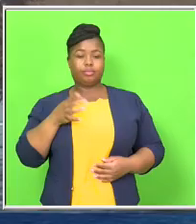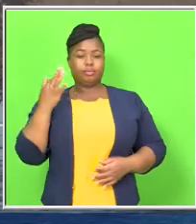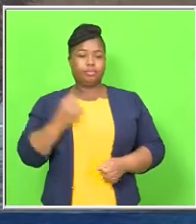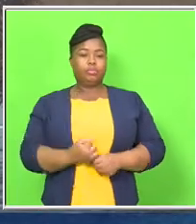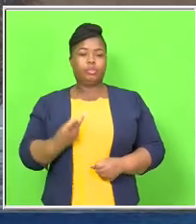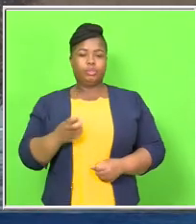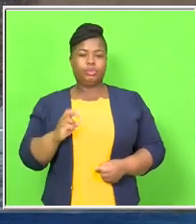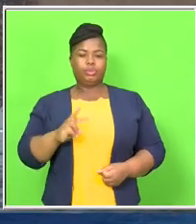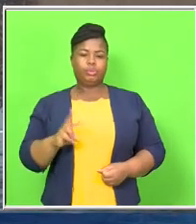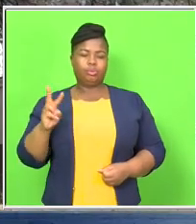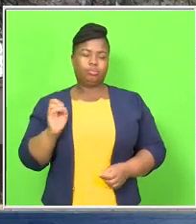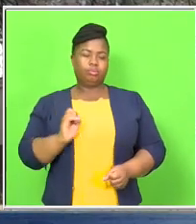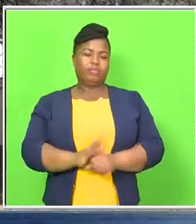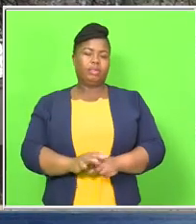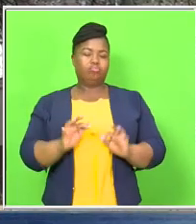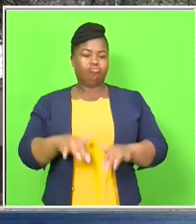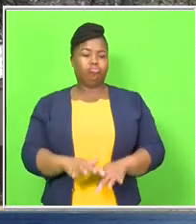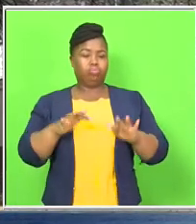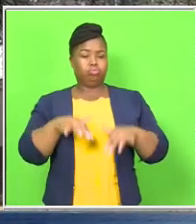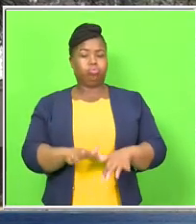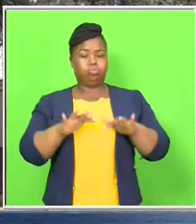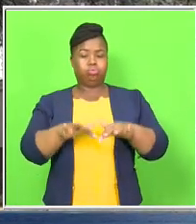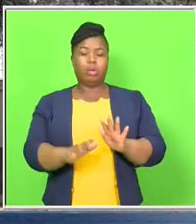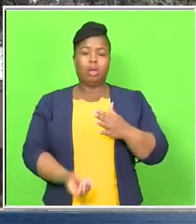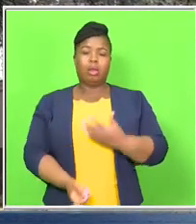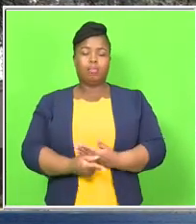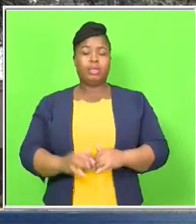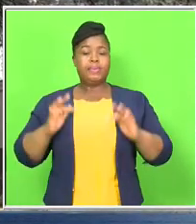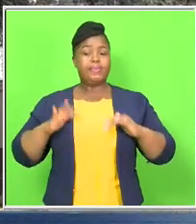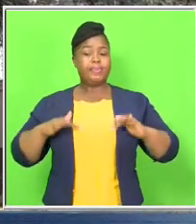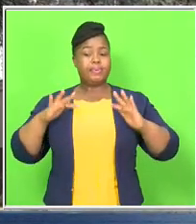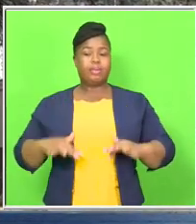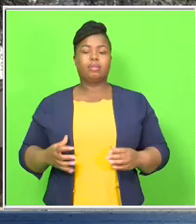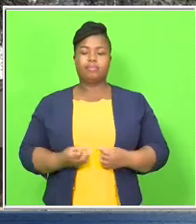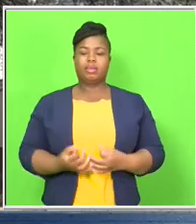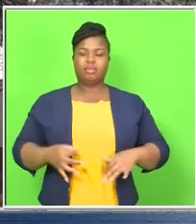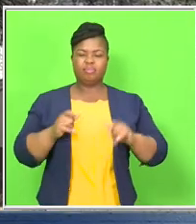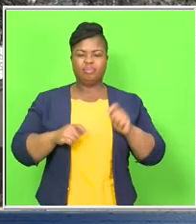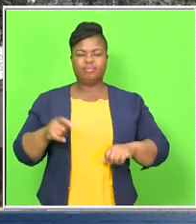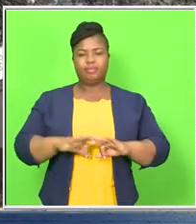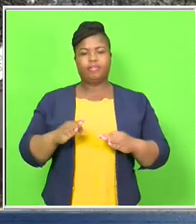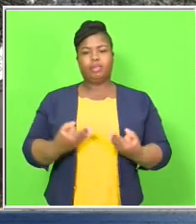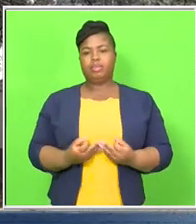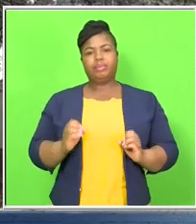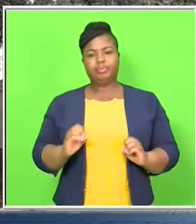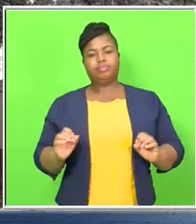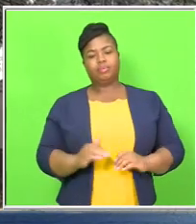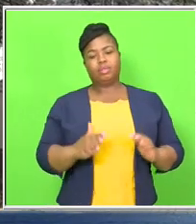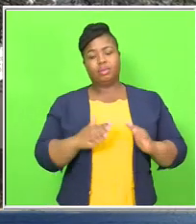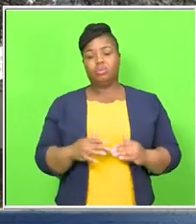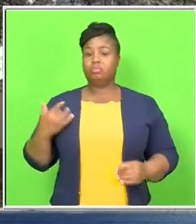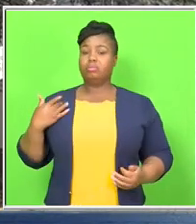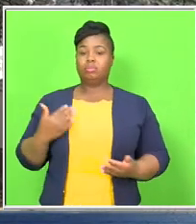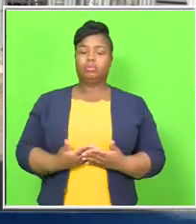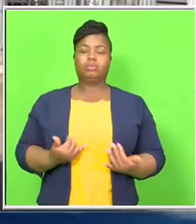2022 Ya aslaselo azizu kukula ezenza umunaka Loziza shia ama kuluwe nza pozitinga Ukusuge